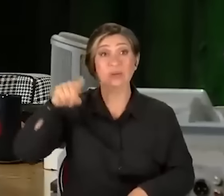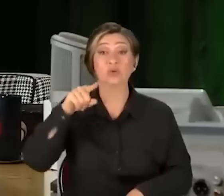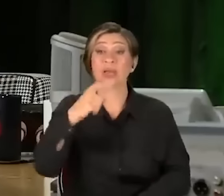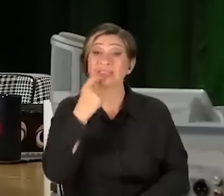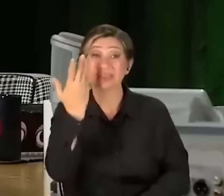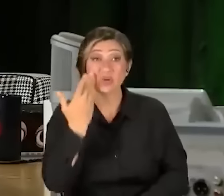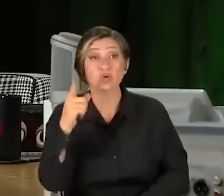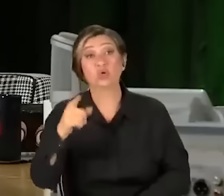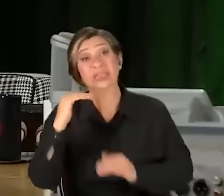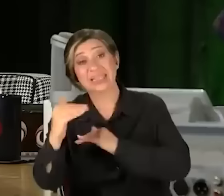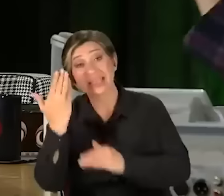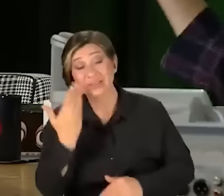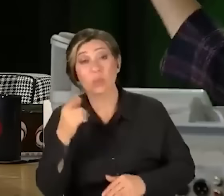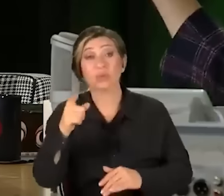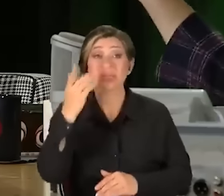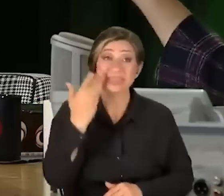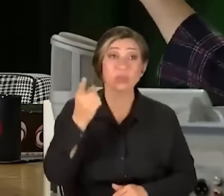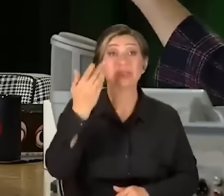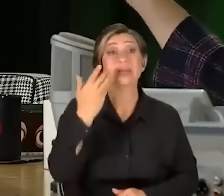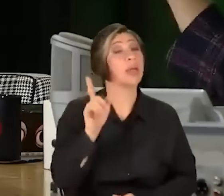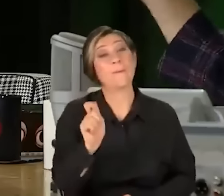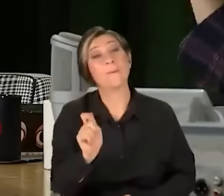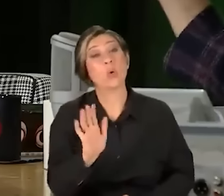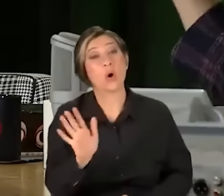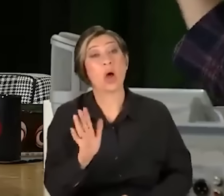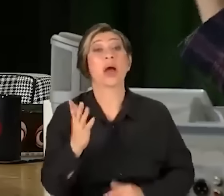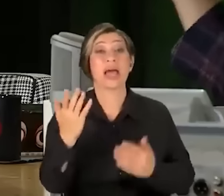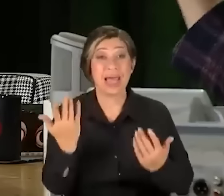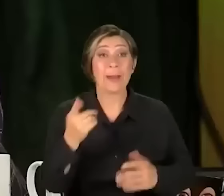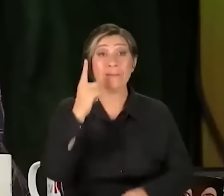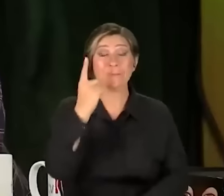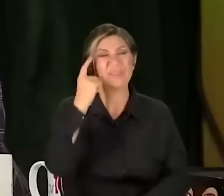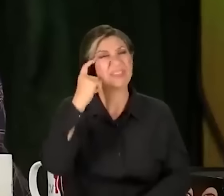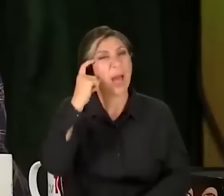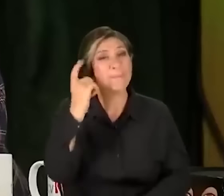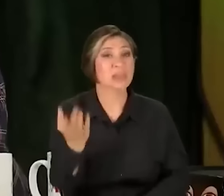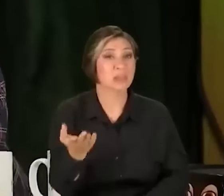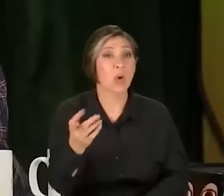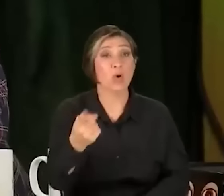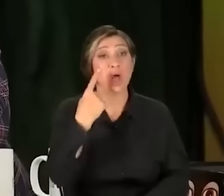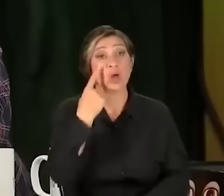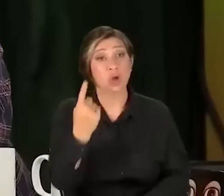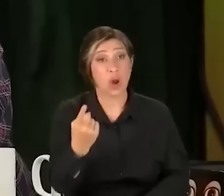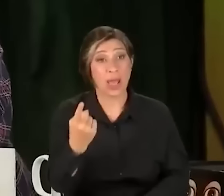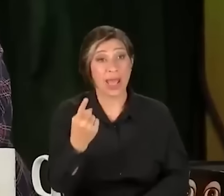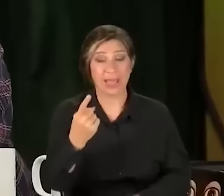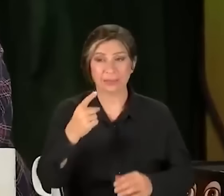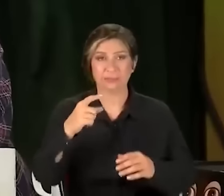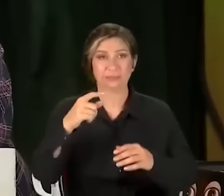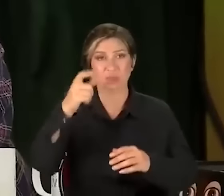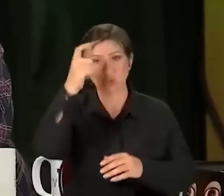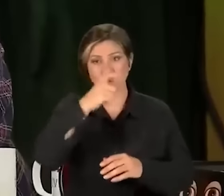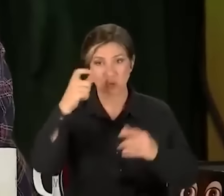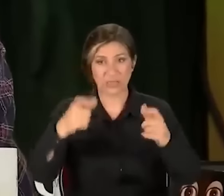yaş izliyor, şu kitle izliyor, şu kadar izleniyor. Hayır, yapamıyor. Ve diyor ki bir varsayım. Ona göre PeopleMeter'lardan